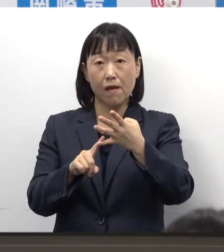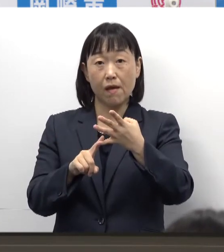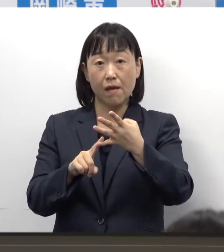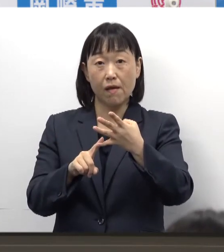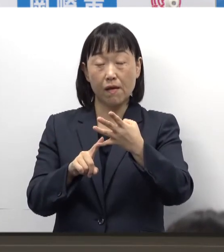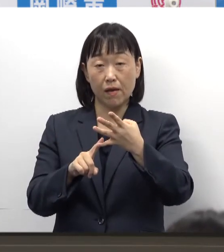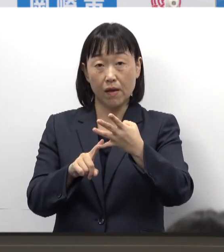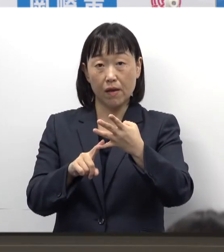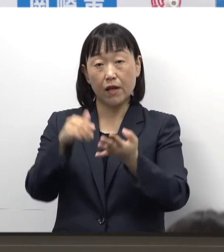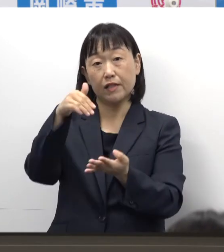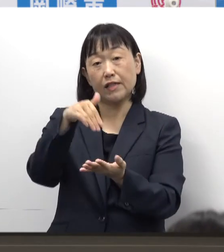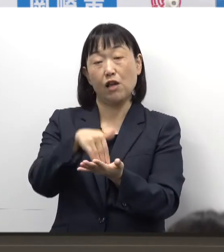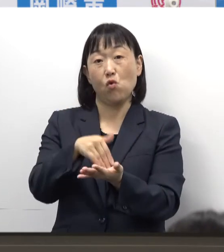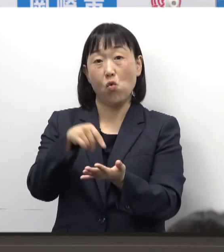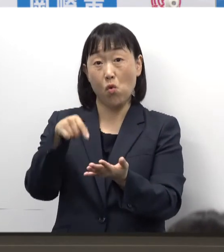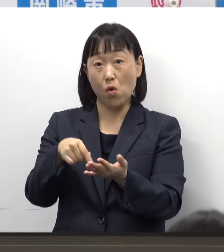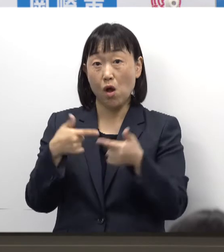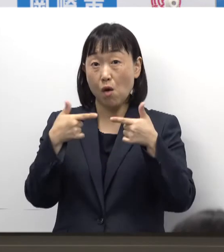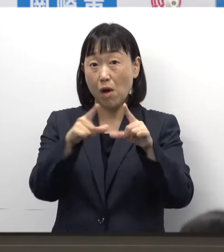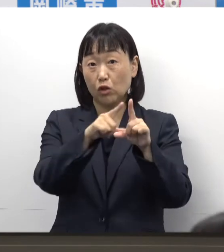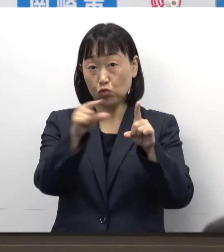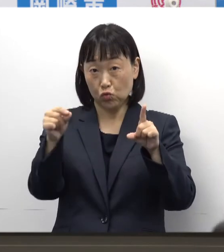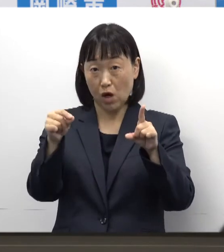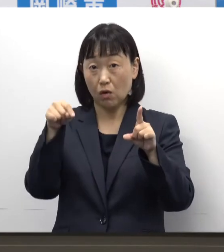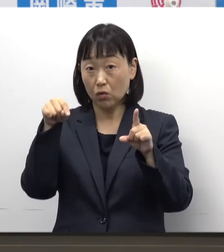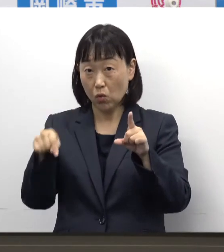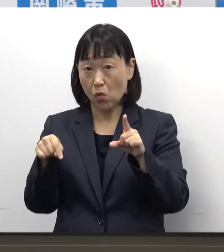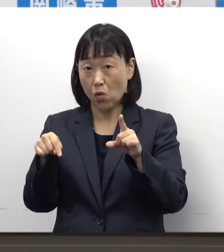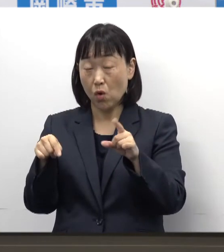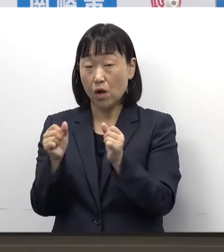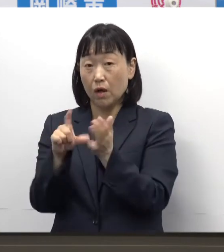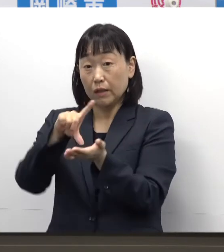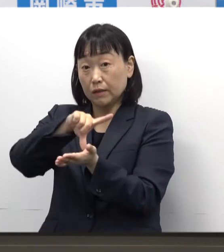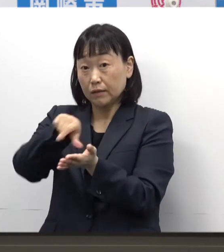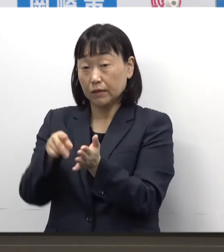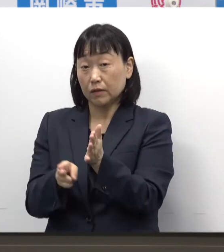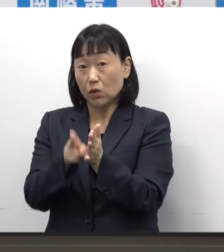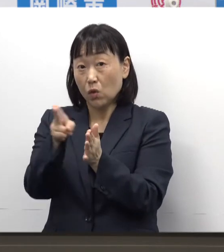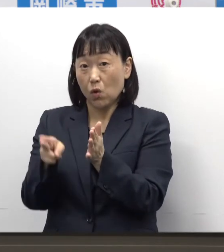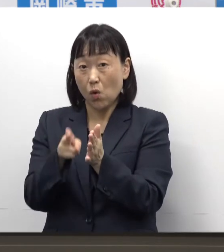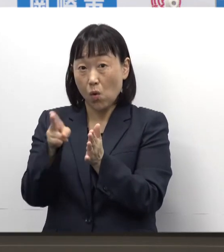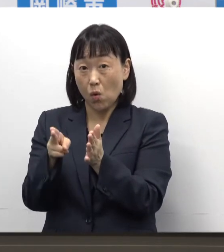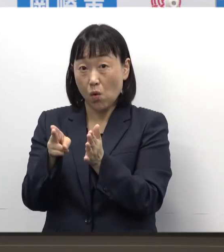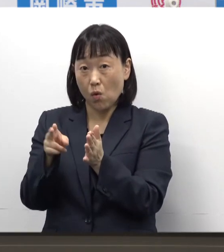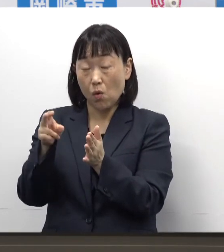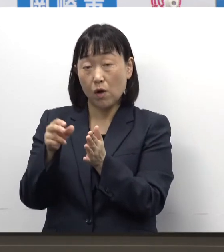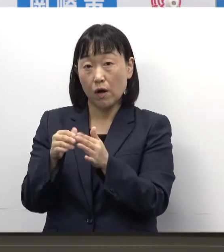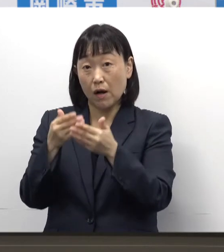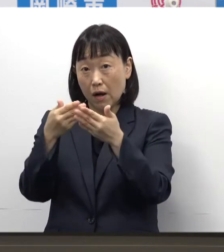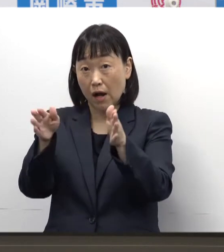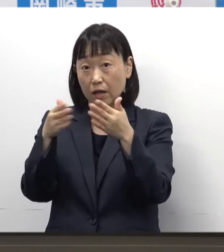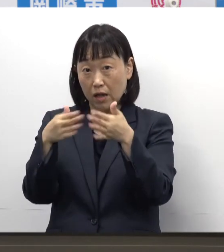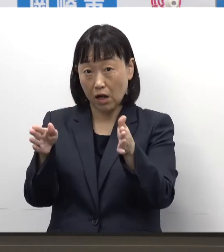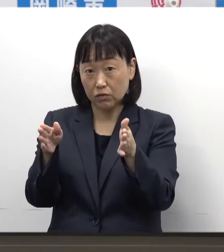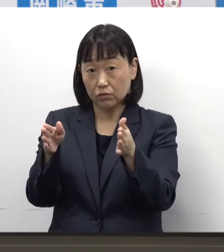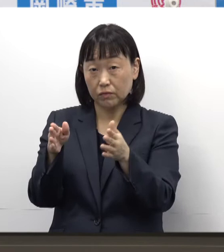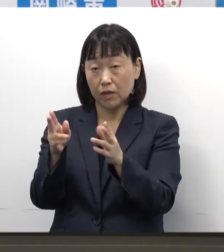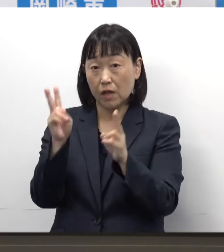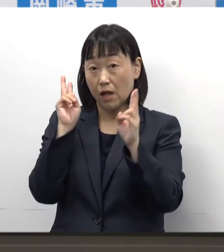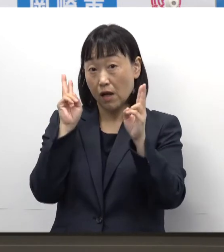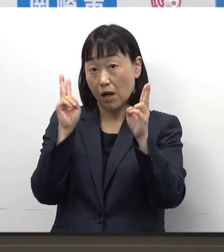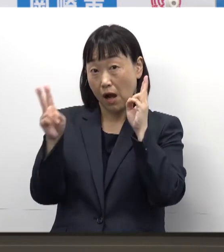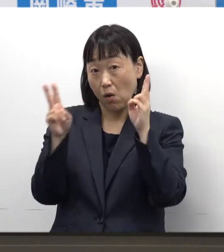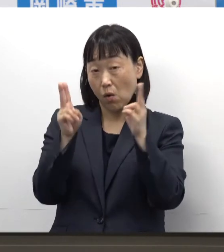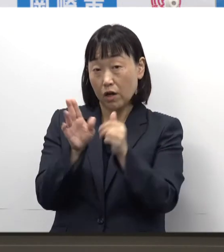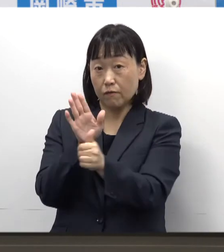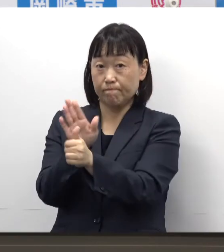最後になりますけれども罰すは事業及び着地型旅行商品改札開発における観光事業者への支援に